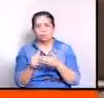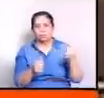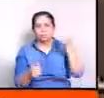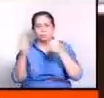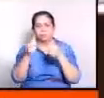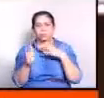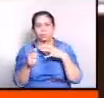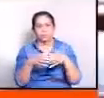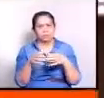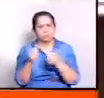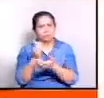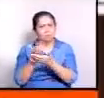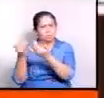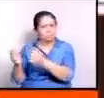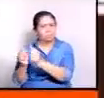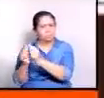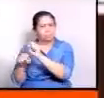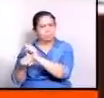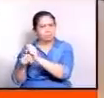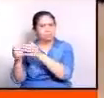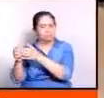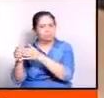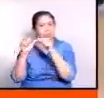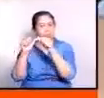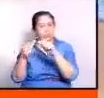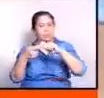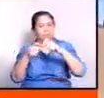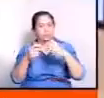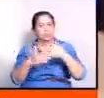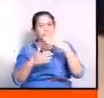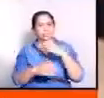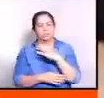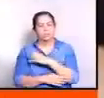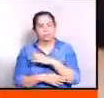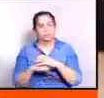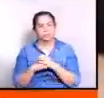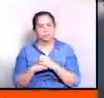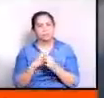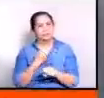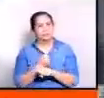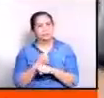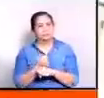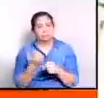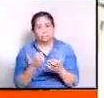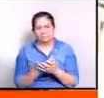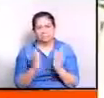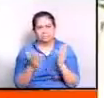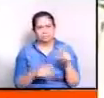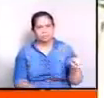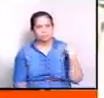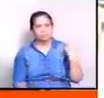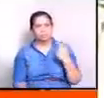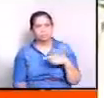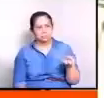ng mga komiteng hawak ngayon ng ilang incumbent senators na magtutuloy ng termino sa susunod na kongreso. Mahirap naman, siyempre, parang insulto